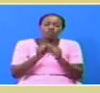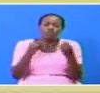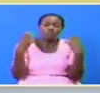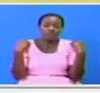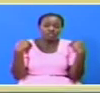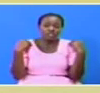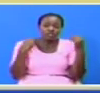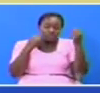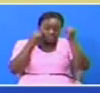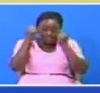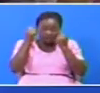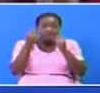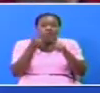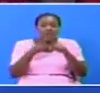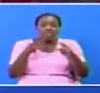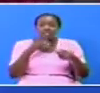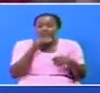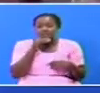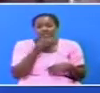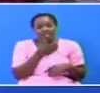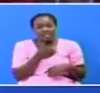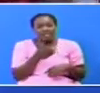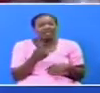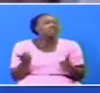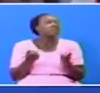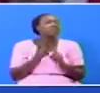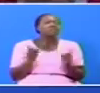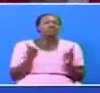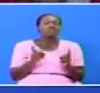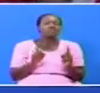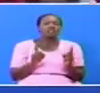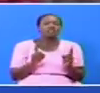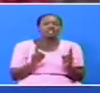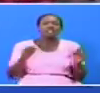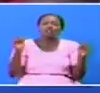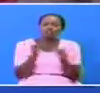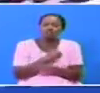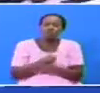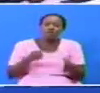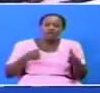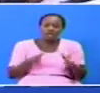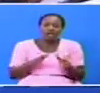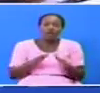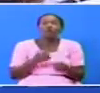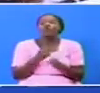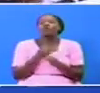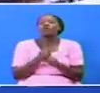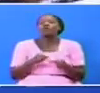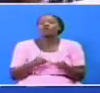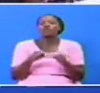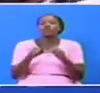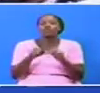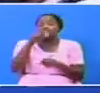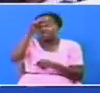Lakini wenyeji katika eneo la Muramar wamepinga uamuzi huo na kusema hawatoruhusu hilo kufanyika. Gavana